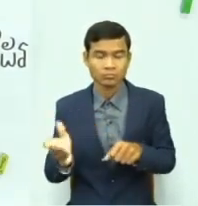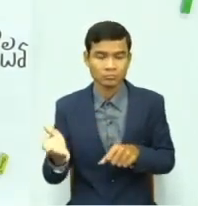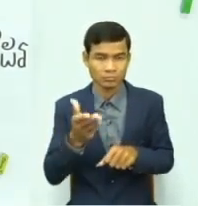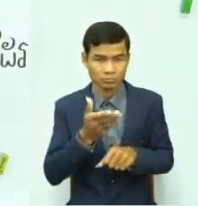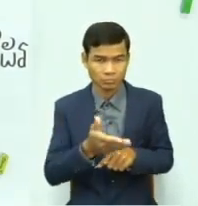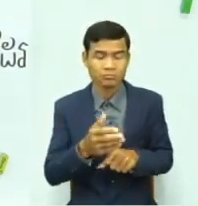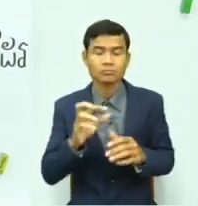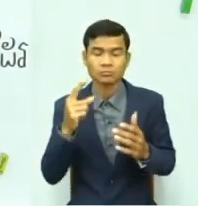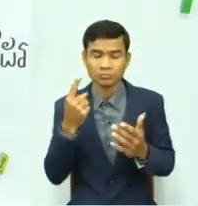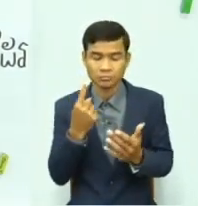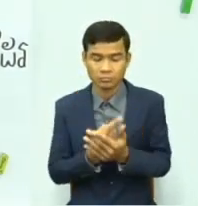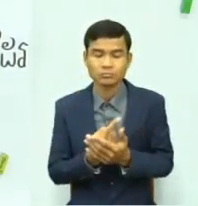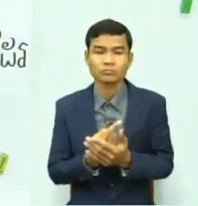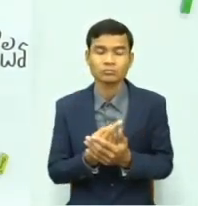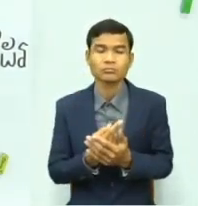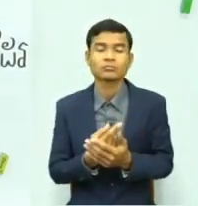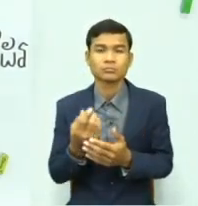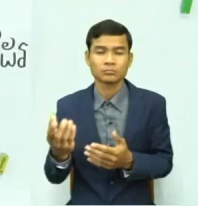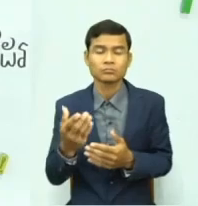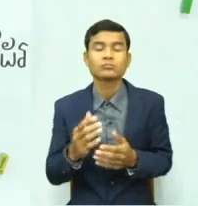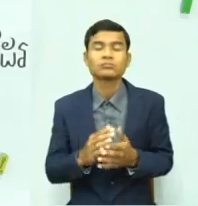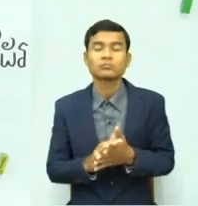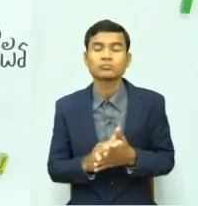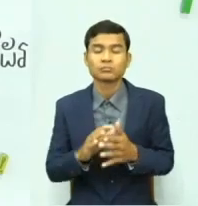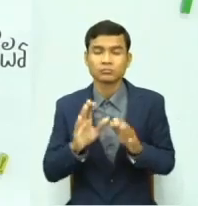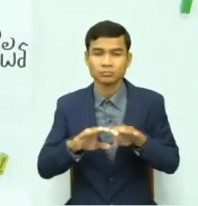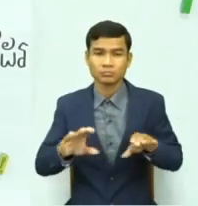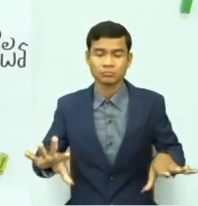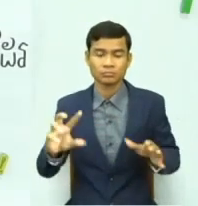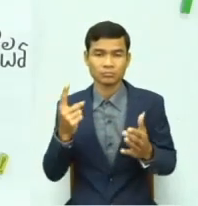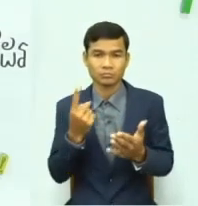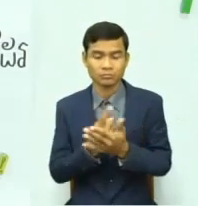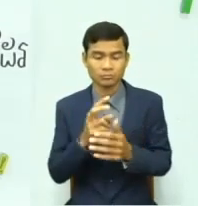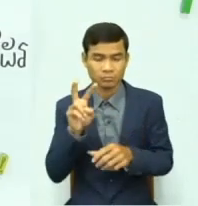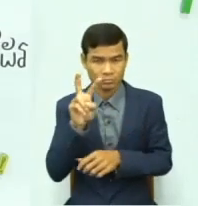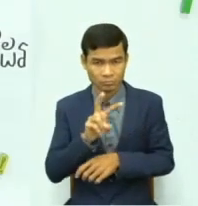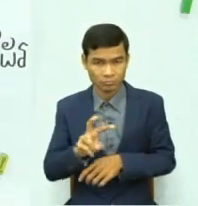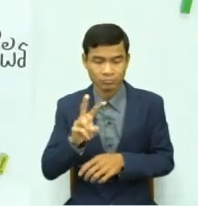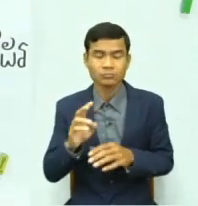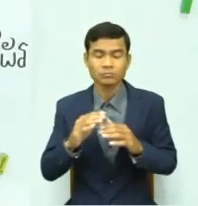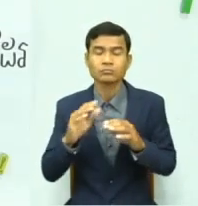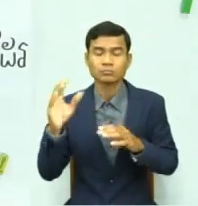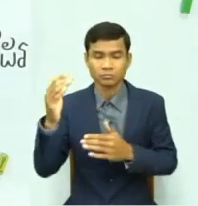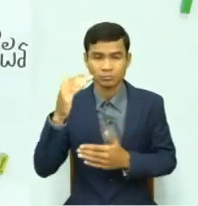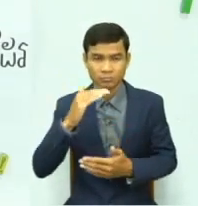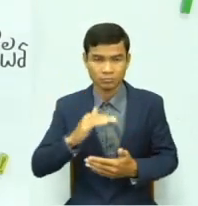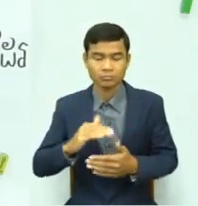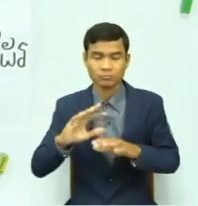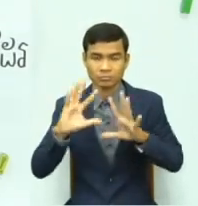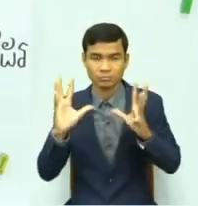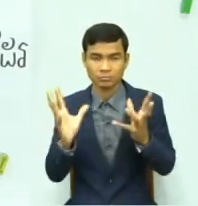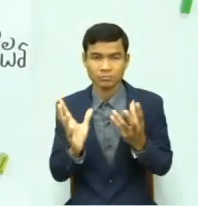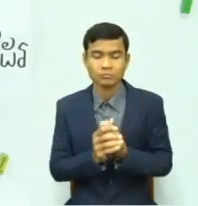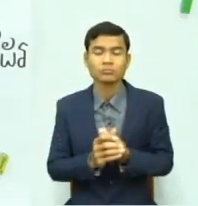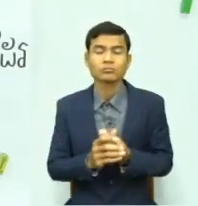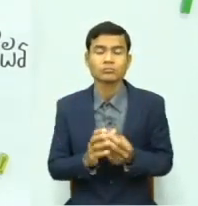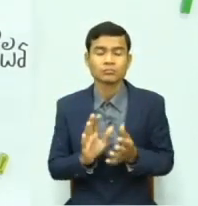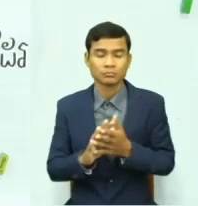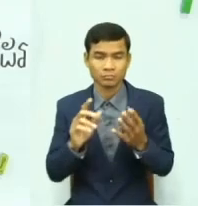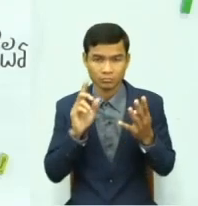ca ruộng trong này chà rộng bà côn chà nâng nóng cá thay rẻ xa xâm bật tập hoa kháng lờ chà chẳng xâm bật trong lại tị